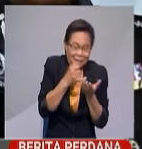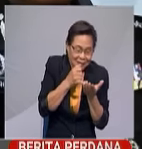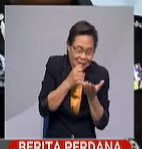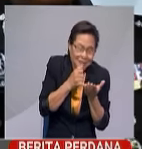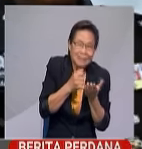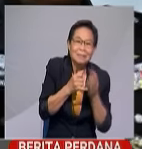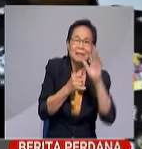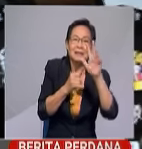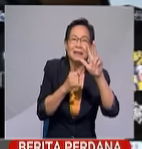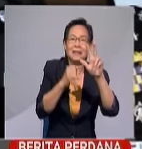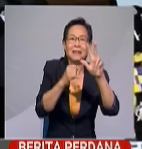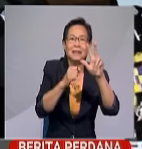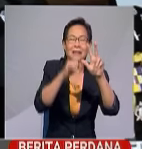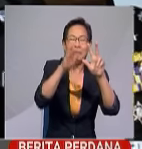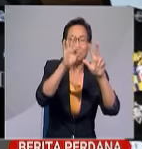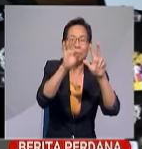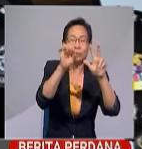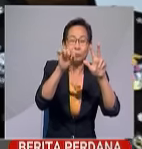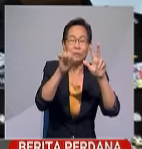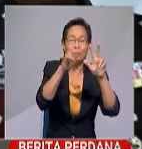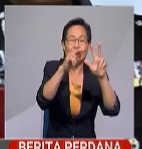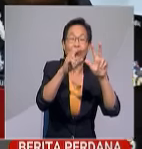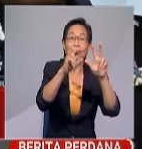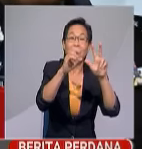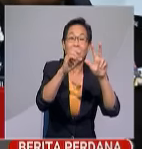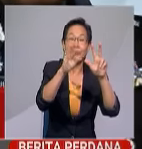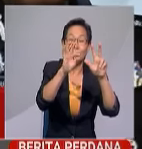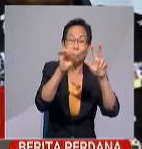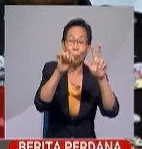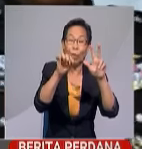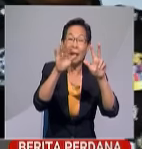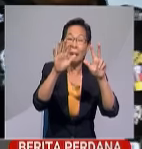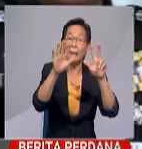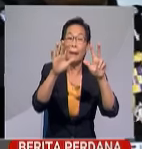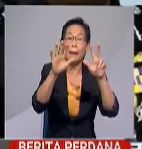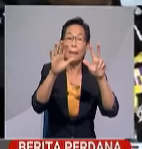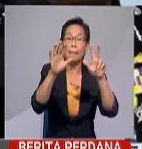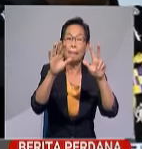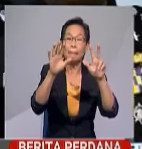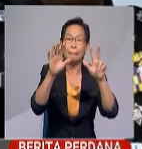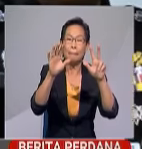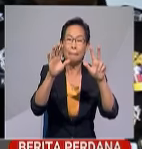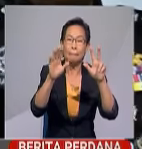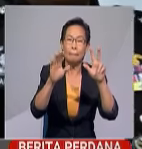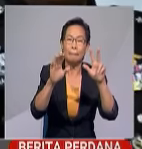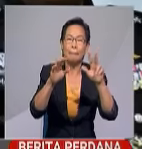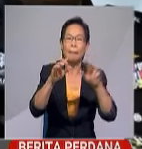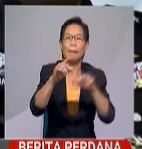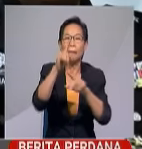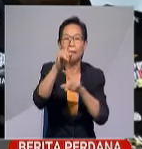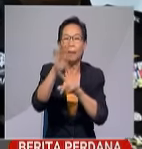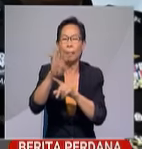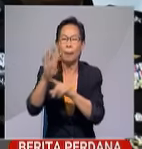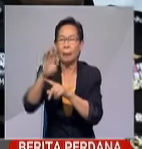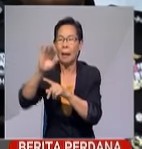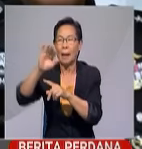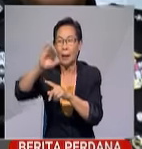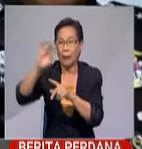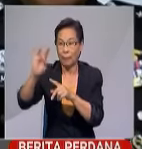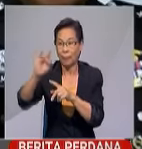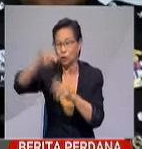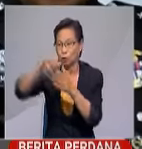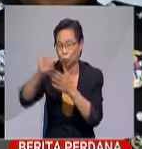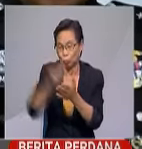309.76 kg bernilai 15.488 juta ringgit. Heroin